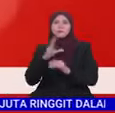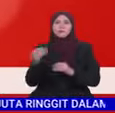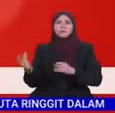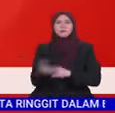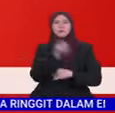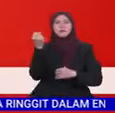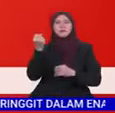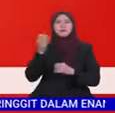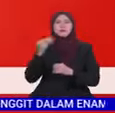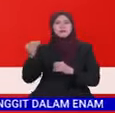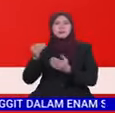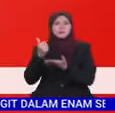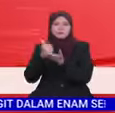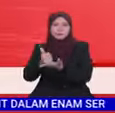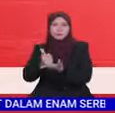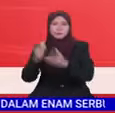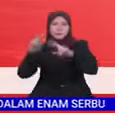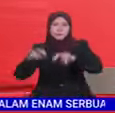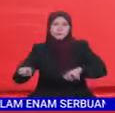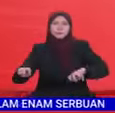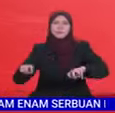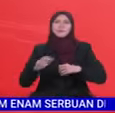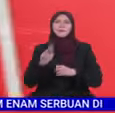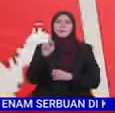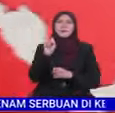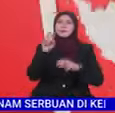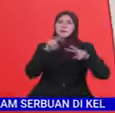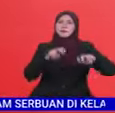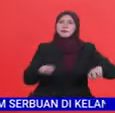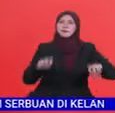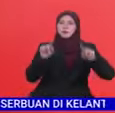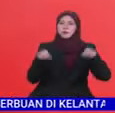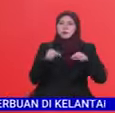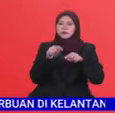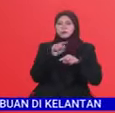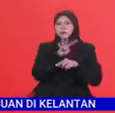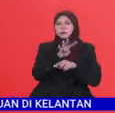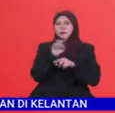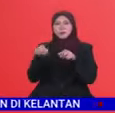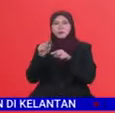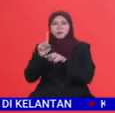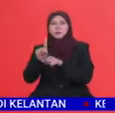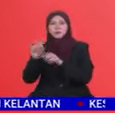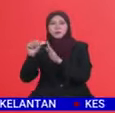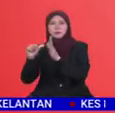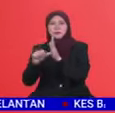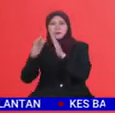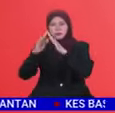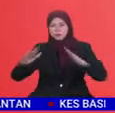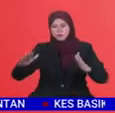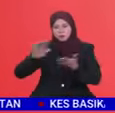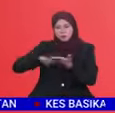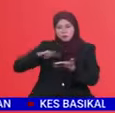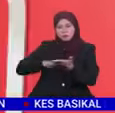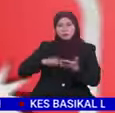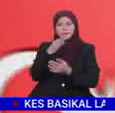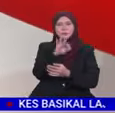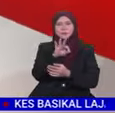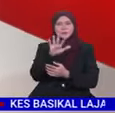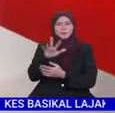membantu siasatan cash Edition dibawa section 4 Golongan 1 kurungan J akta rumah judi terbuka